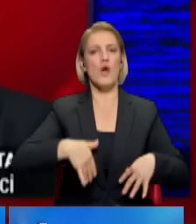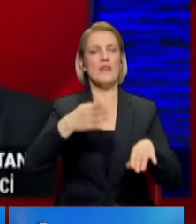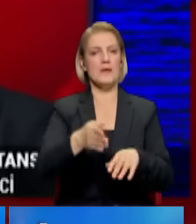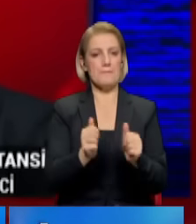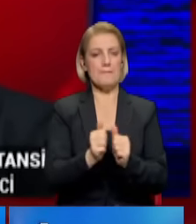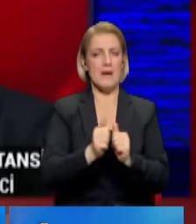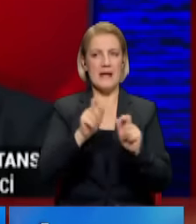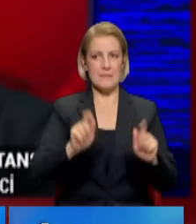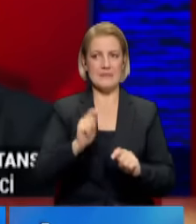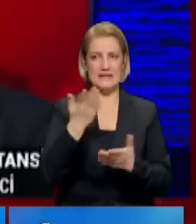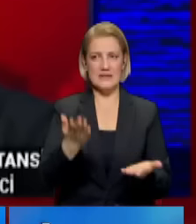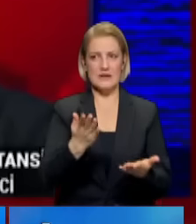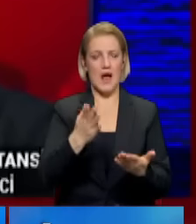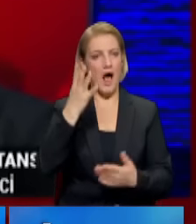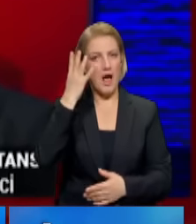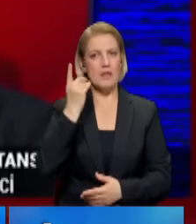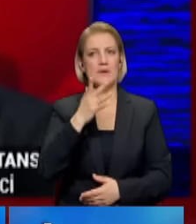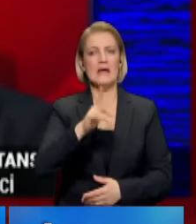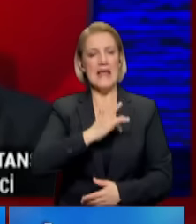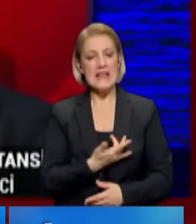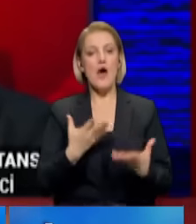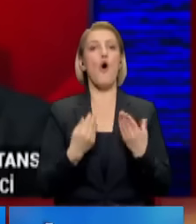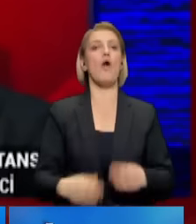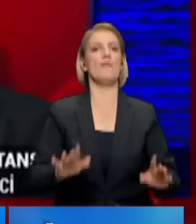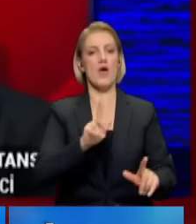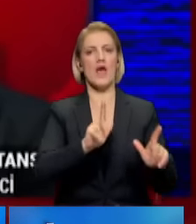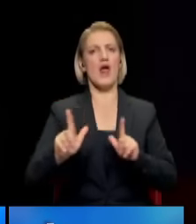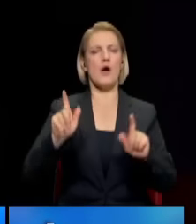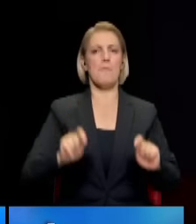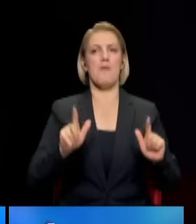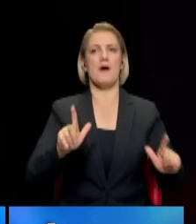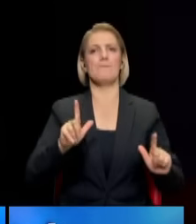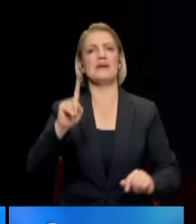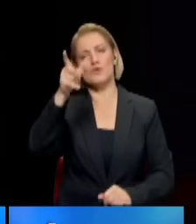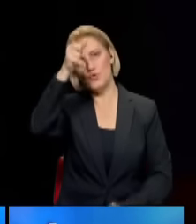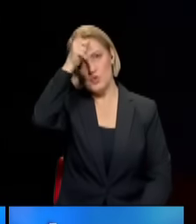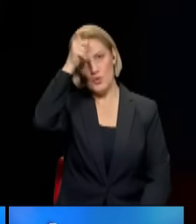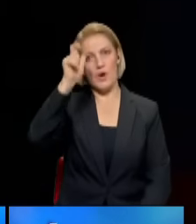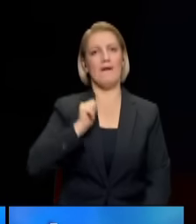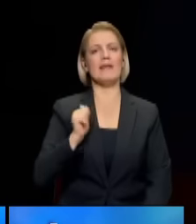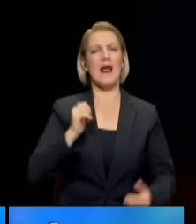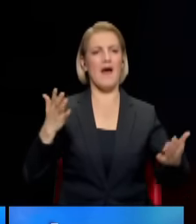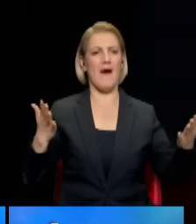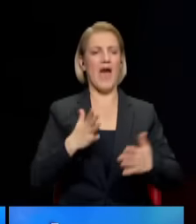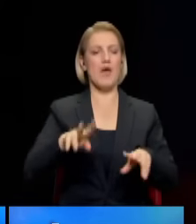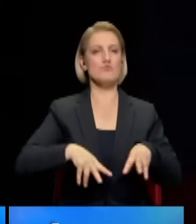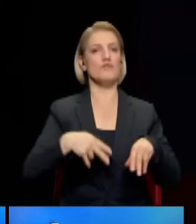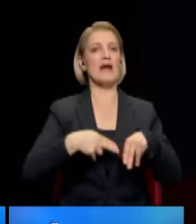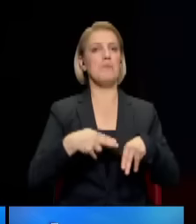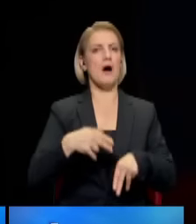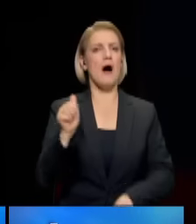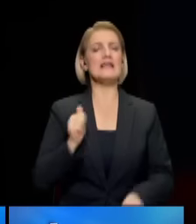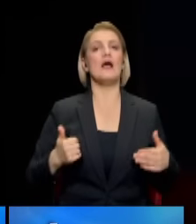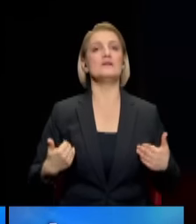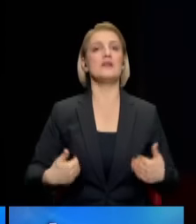olarak düzenlendiğini ikna etmesi lazım. İkna edemiyorsa gereğini yapması lazım. Bir Türk askeri eğer Mustafa Kemal'in